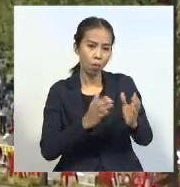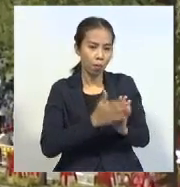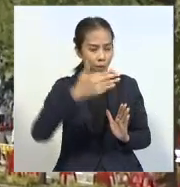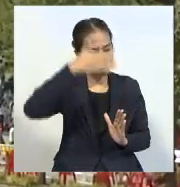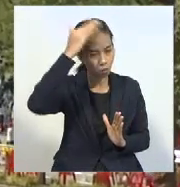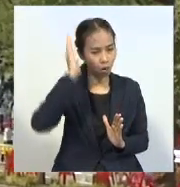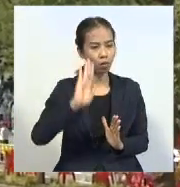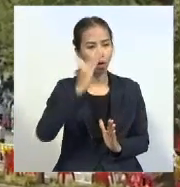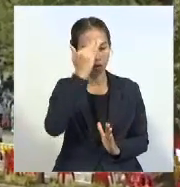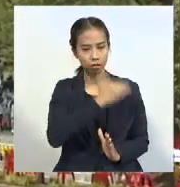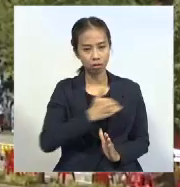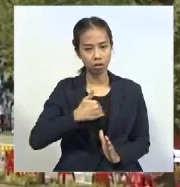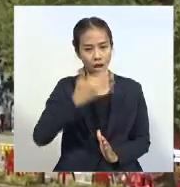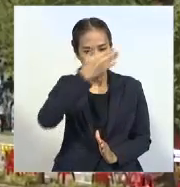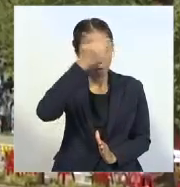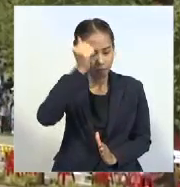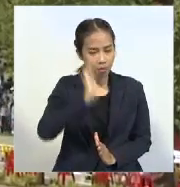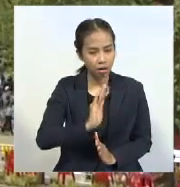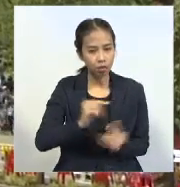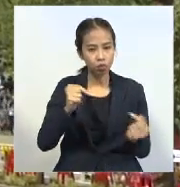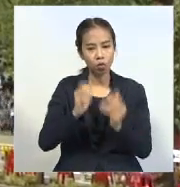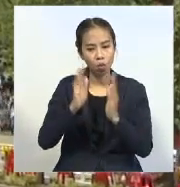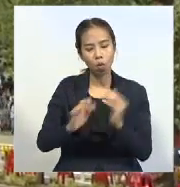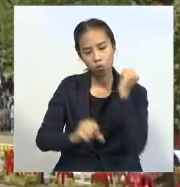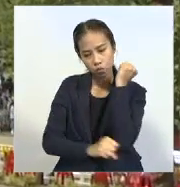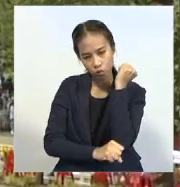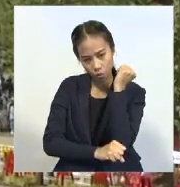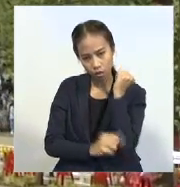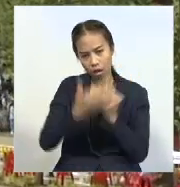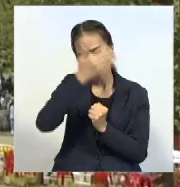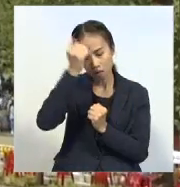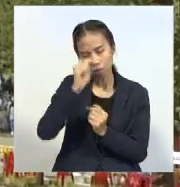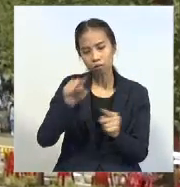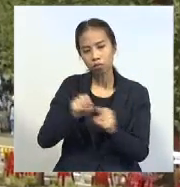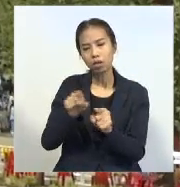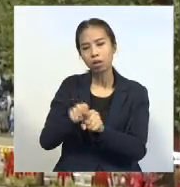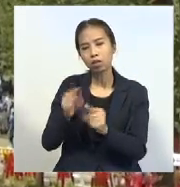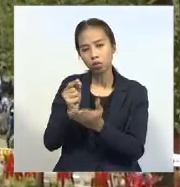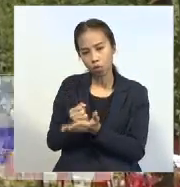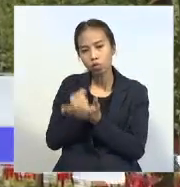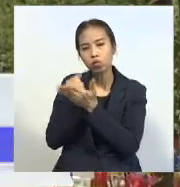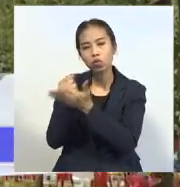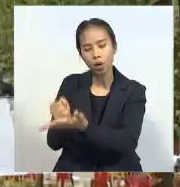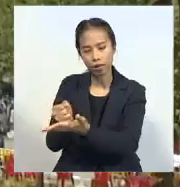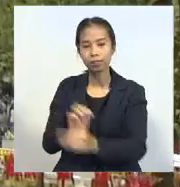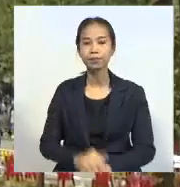คาทอลิกว่าอย่าลืมคนยากจนและให้ออกไปแบ่งปันโดยคิดว่าคนเหล่านั้นเป็นเหมือนคนในครอบครัวค่ะ